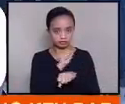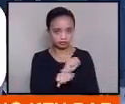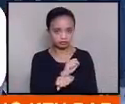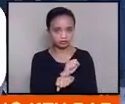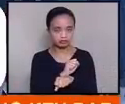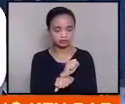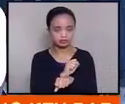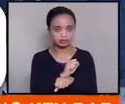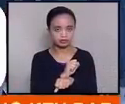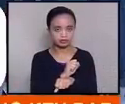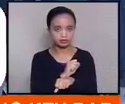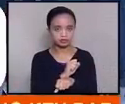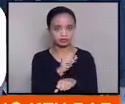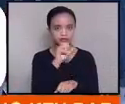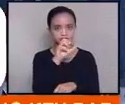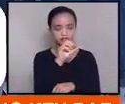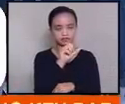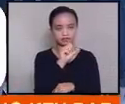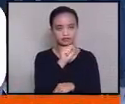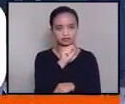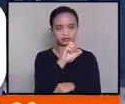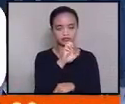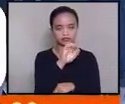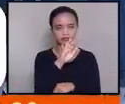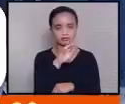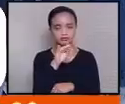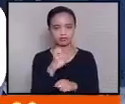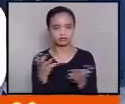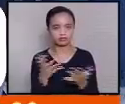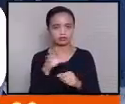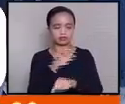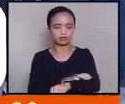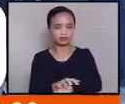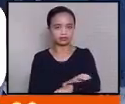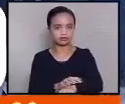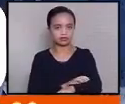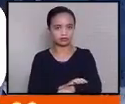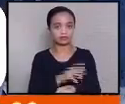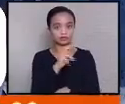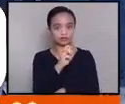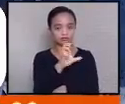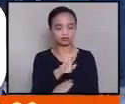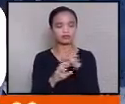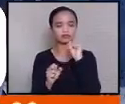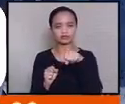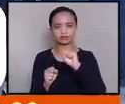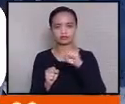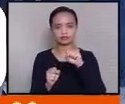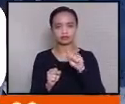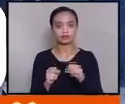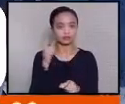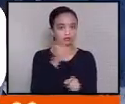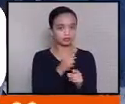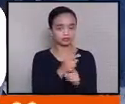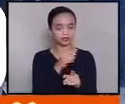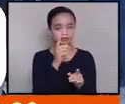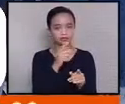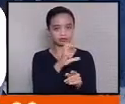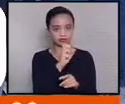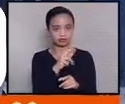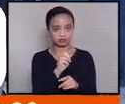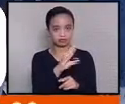sa SC Realty Corporation na located sa Makati. Apo, so NCR po yan. Apo. Right, dapat po pag NCR, alam niyo